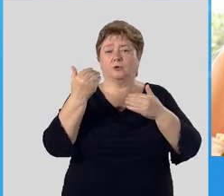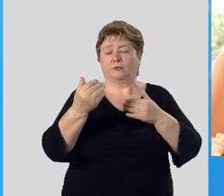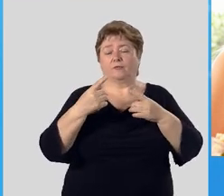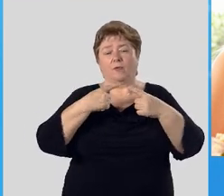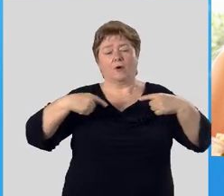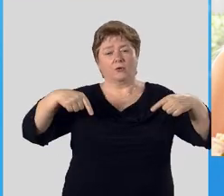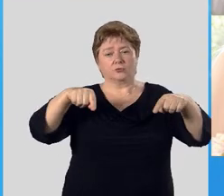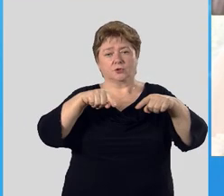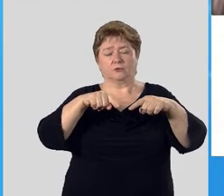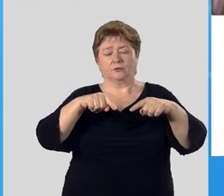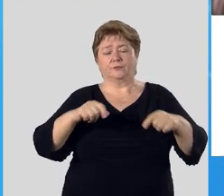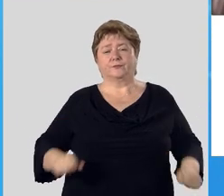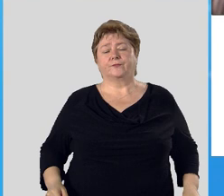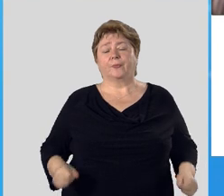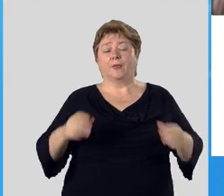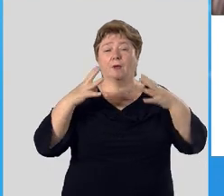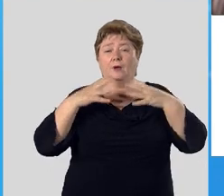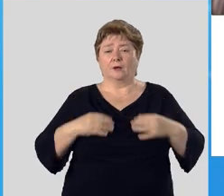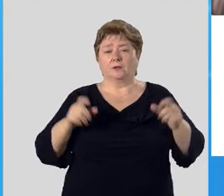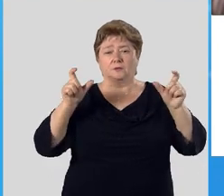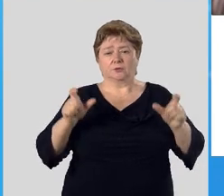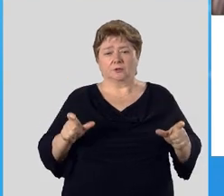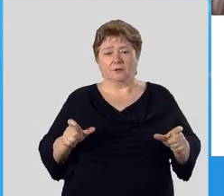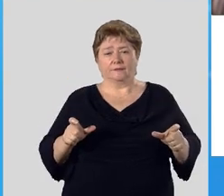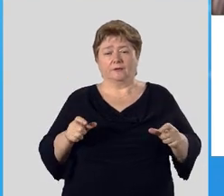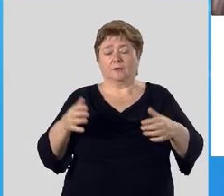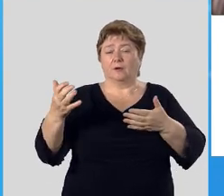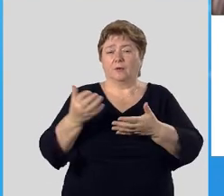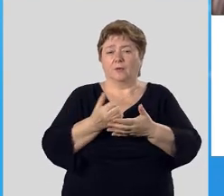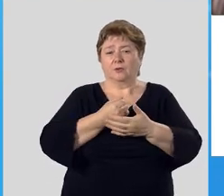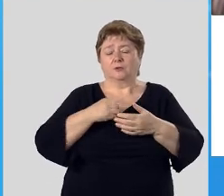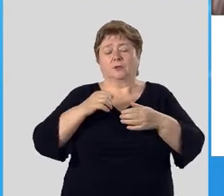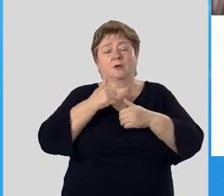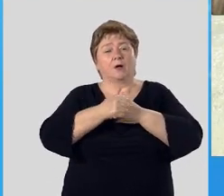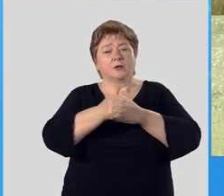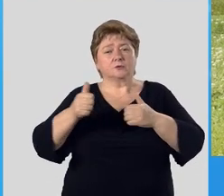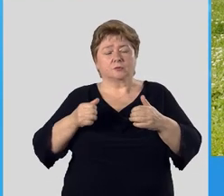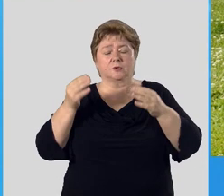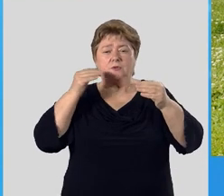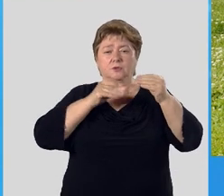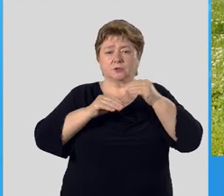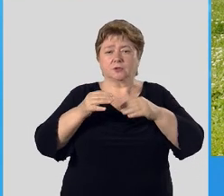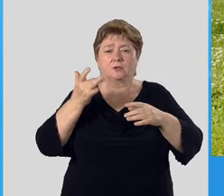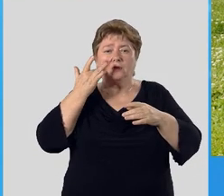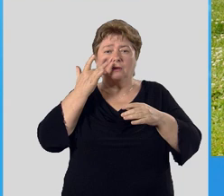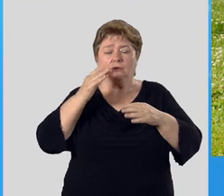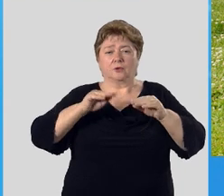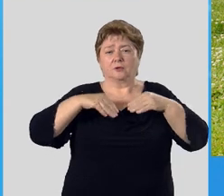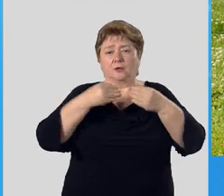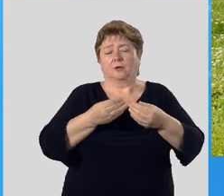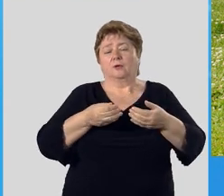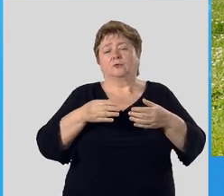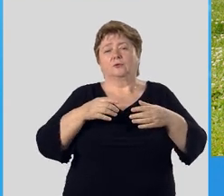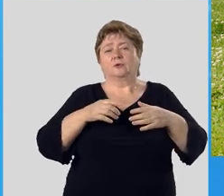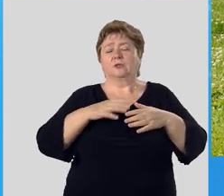окружает организм человека приобрел особенности сочетание которых дают ему